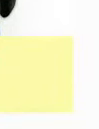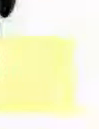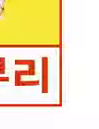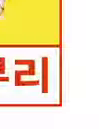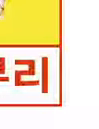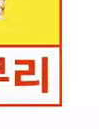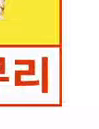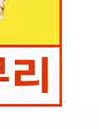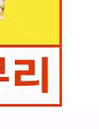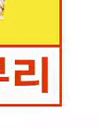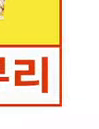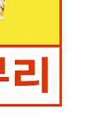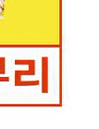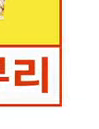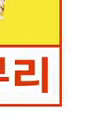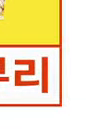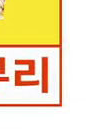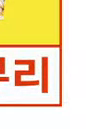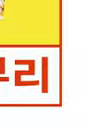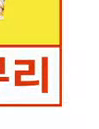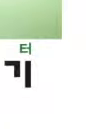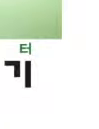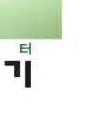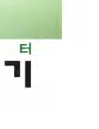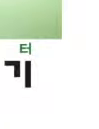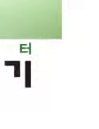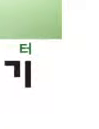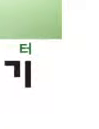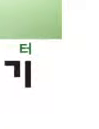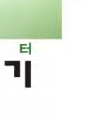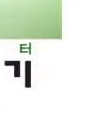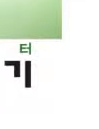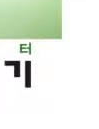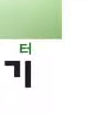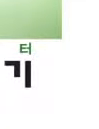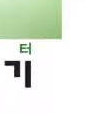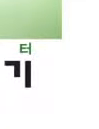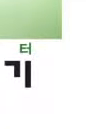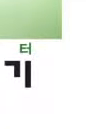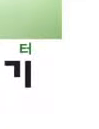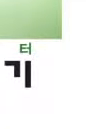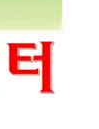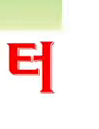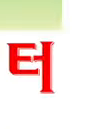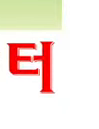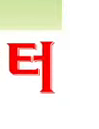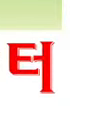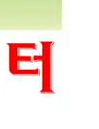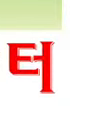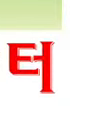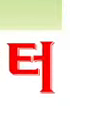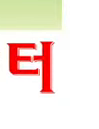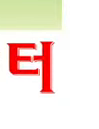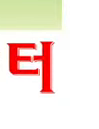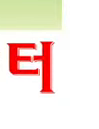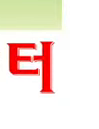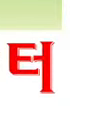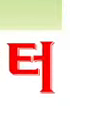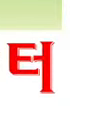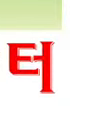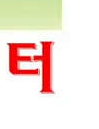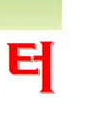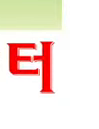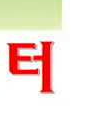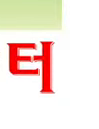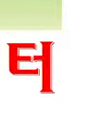도서 출판 글뿌리에서 영어 전집, 신나는 미술놀이터, 미술로 생각하기에서 전자사전, 창의성 교육원 키즈닥터에서 비타민과